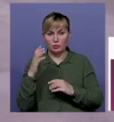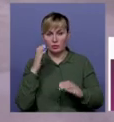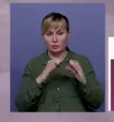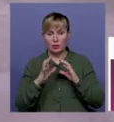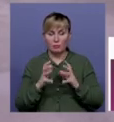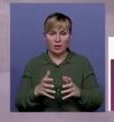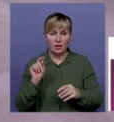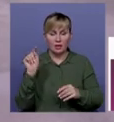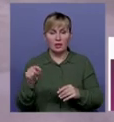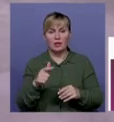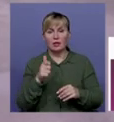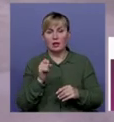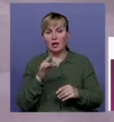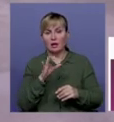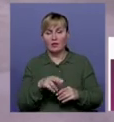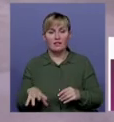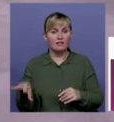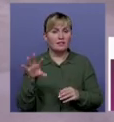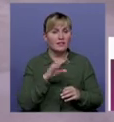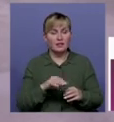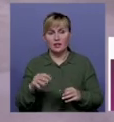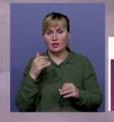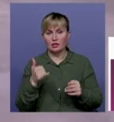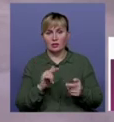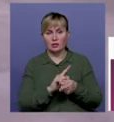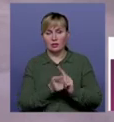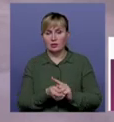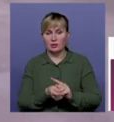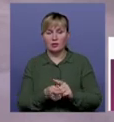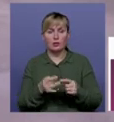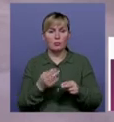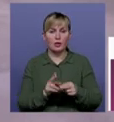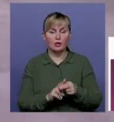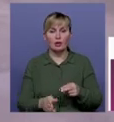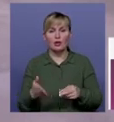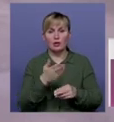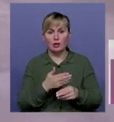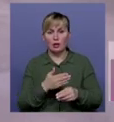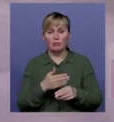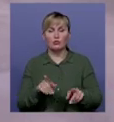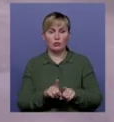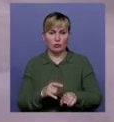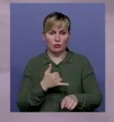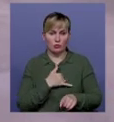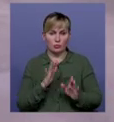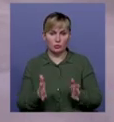примере mighty гарвард-йель все у сеты с онлайн-курсы так что нам не миновать